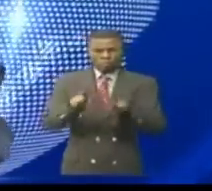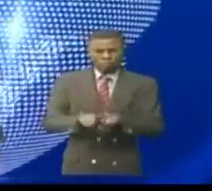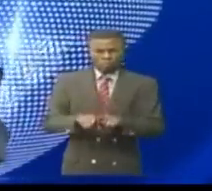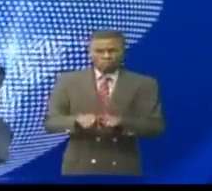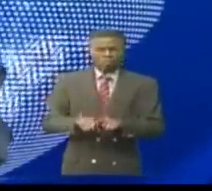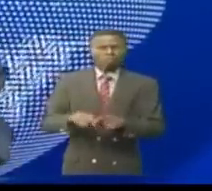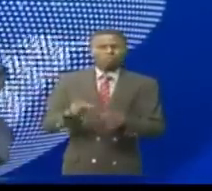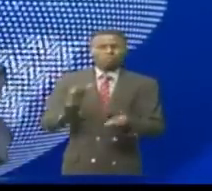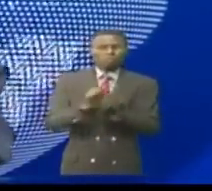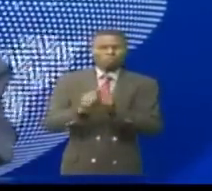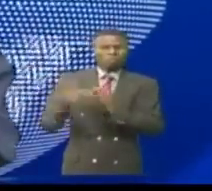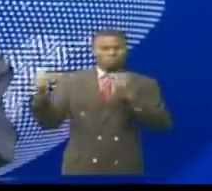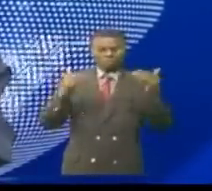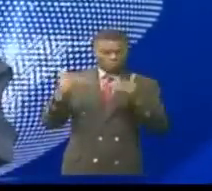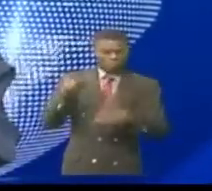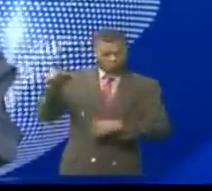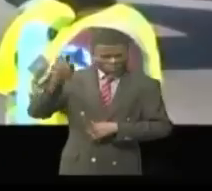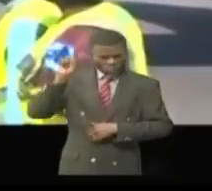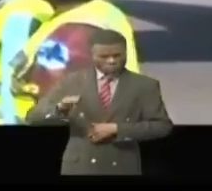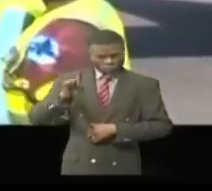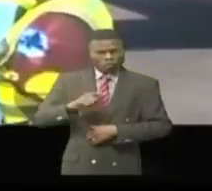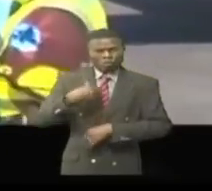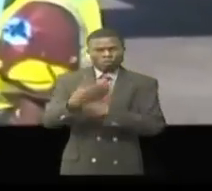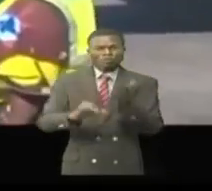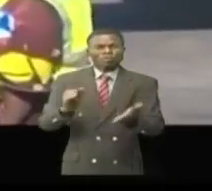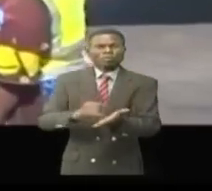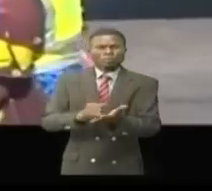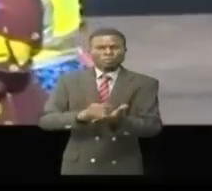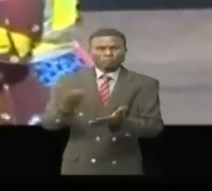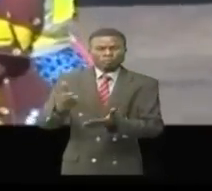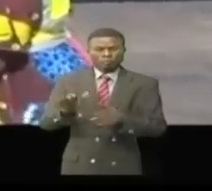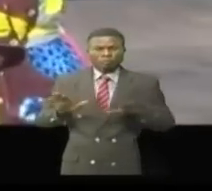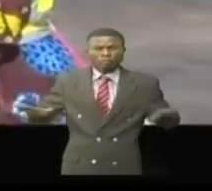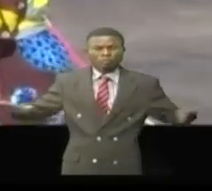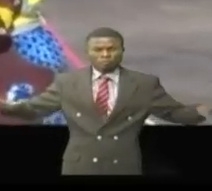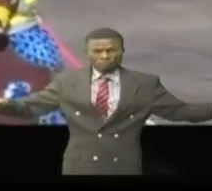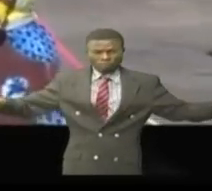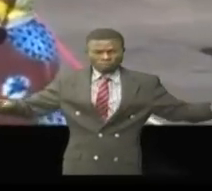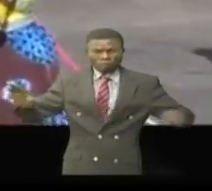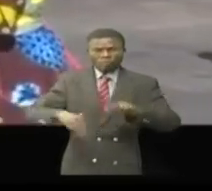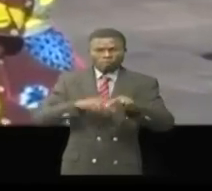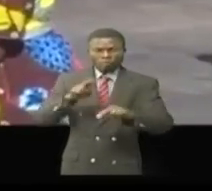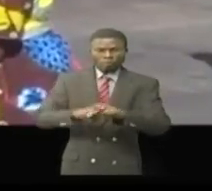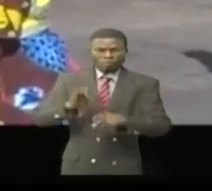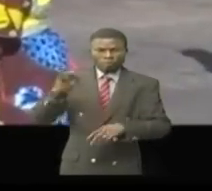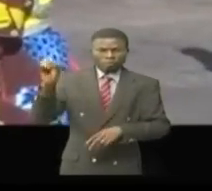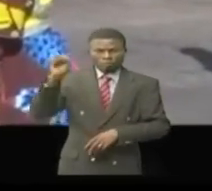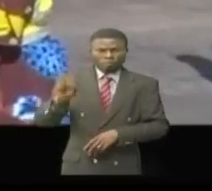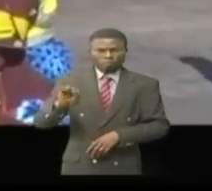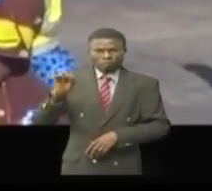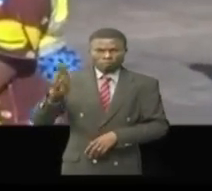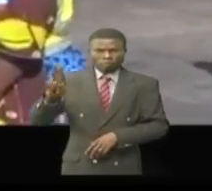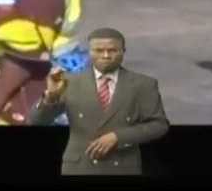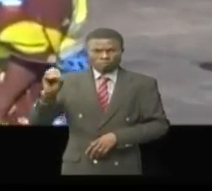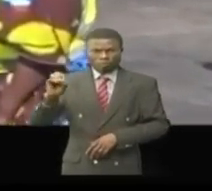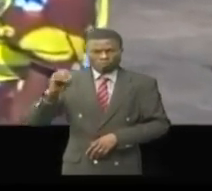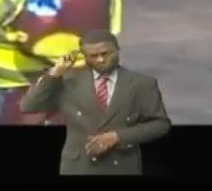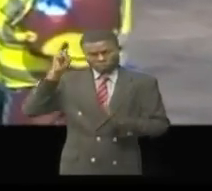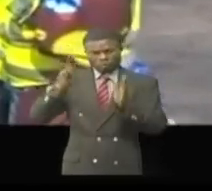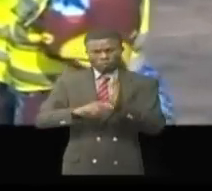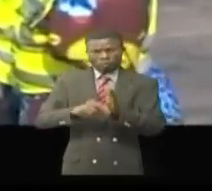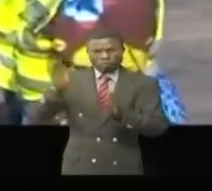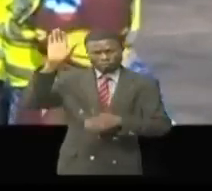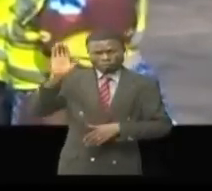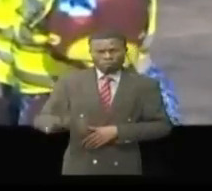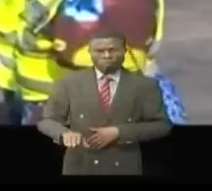zones affectées par les groupes armés. Descente d'avion à l'aéroport national d'Isiro Matari, le gouverneur du Bazouélé,